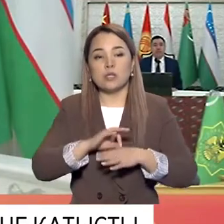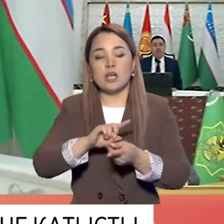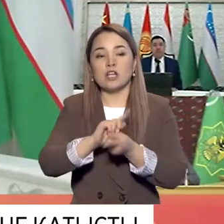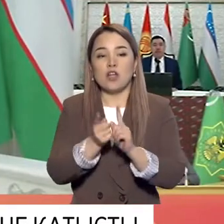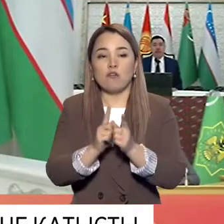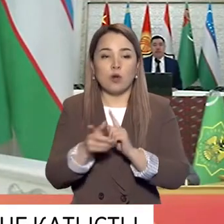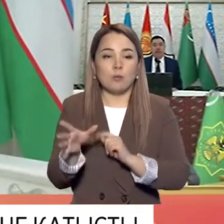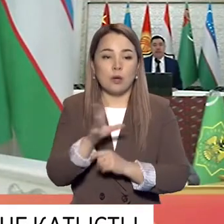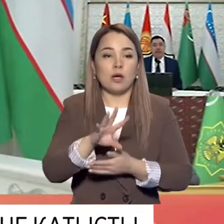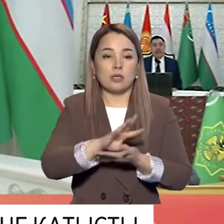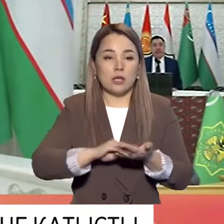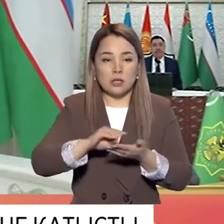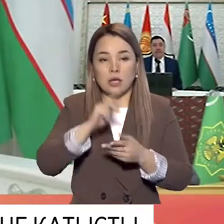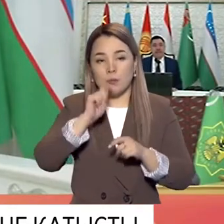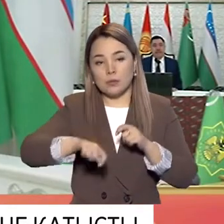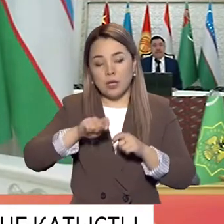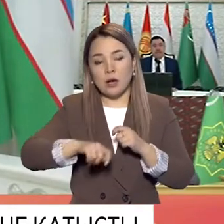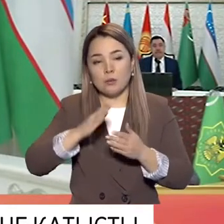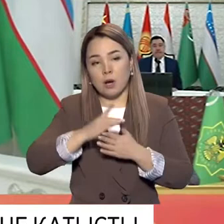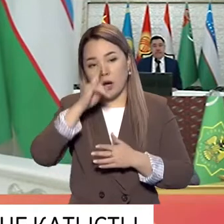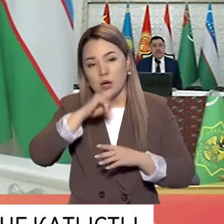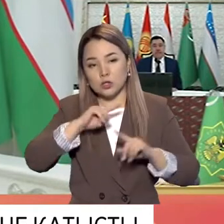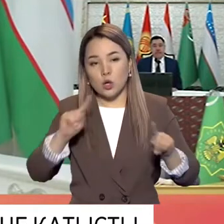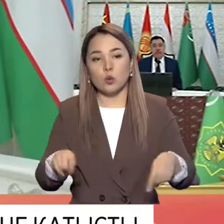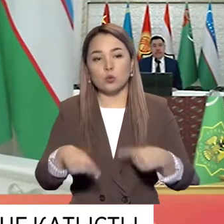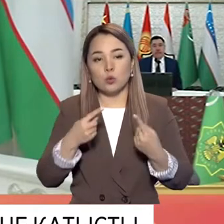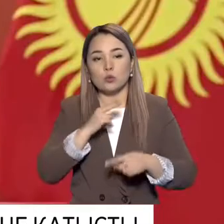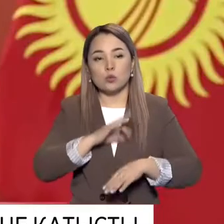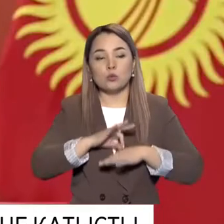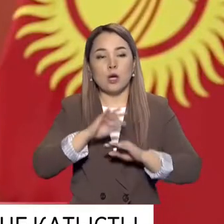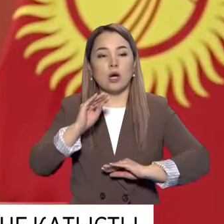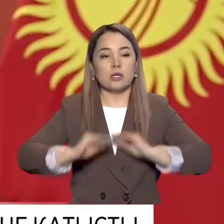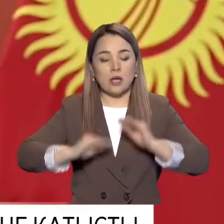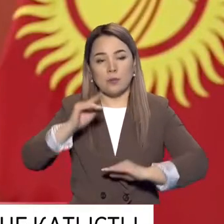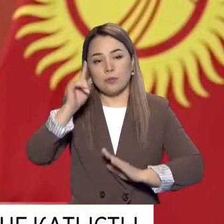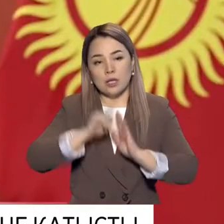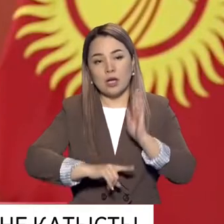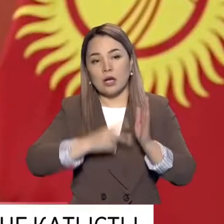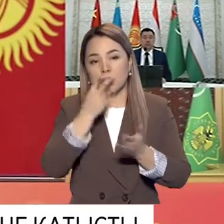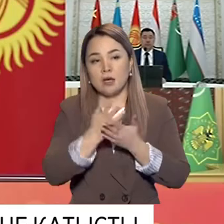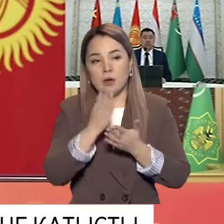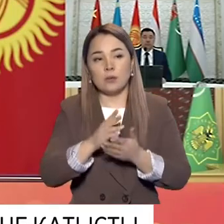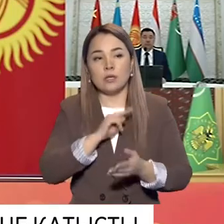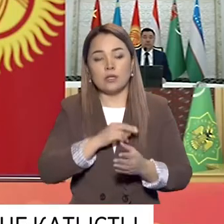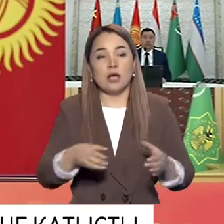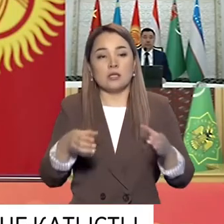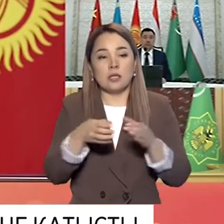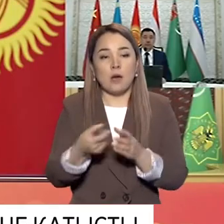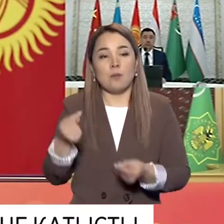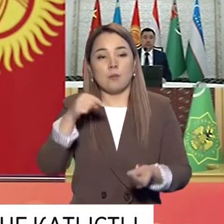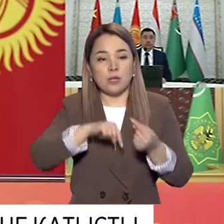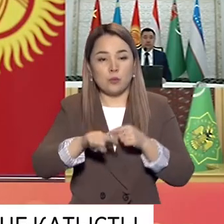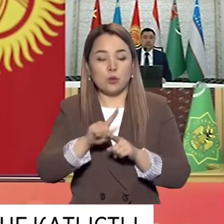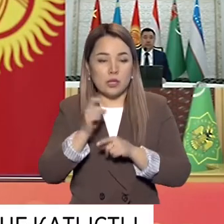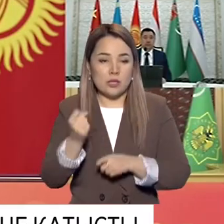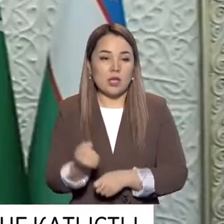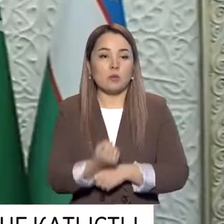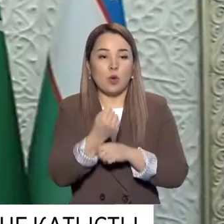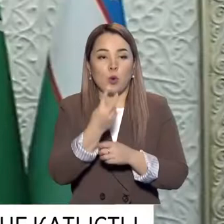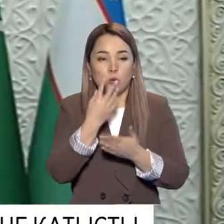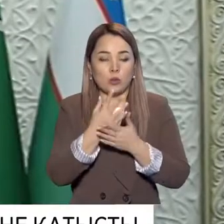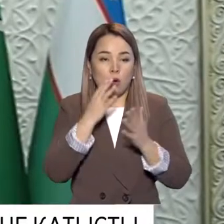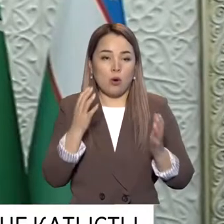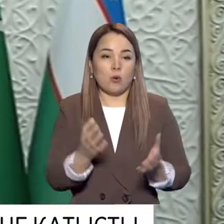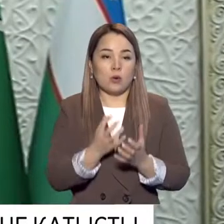жатыр. Президент осылайша жаңа Қазақстанды құру басталып кеткенін мәлімдеді. Ал сенімге негізделген серіктес елдер ертеден бір-біріне демеу, бұл жолда қолдау